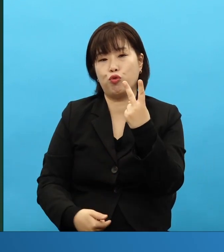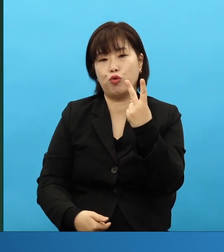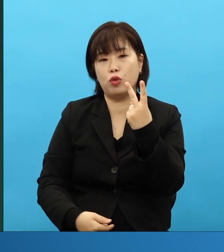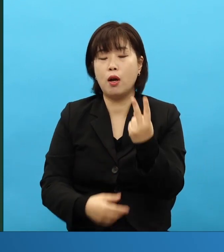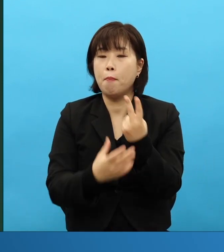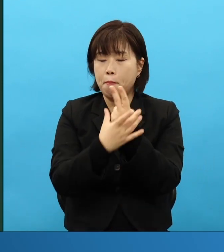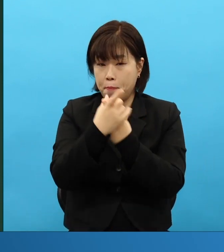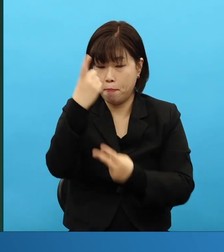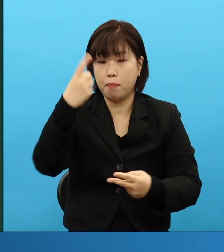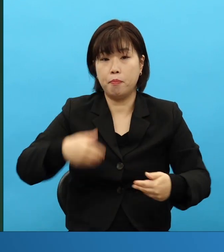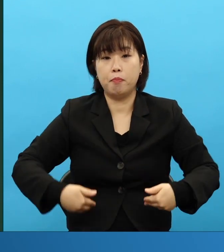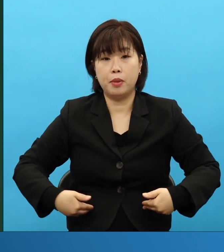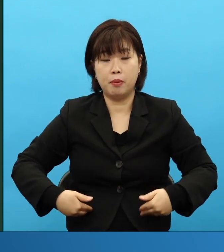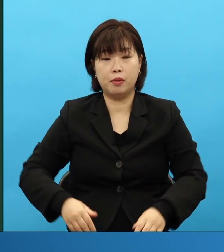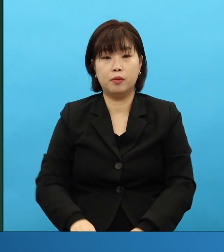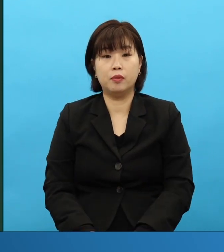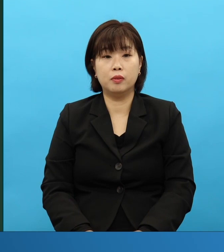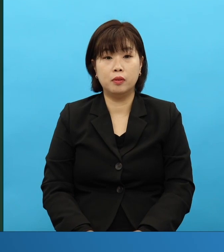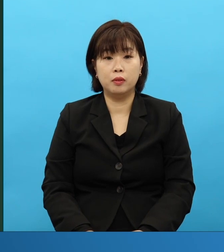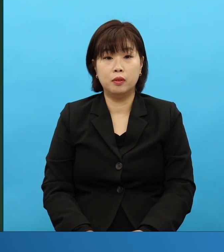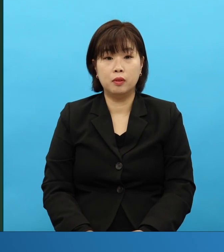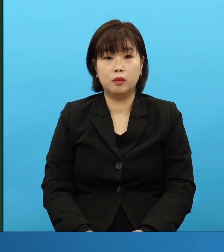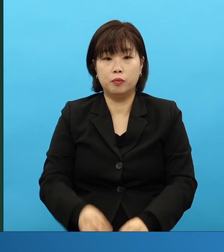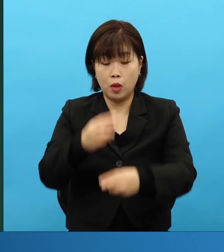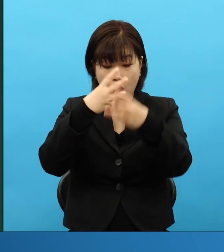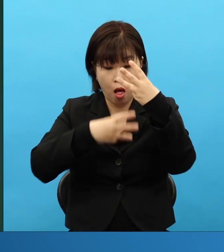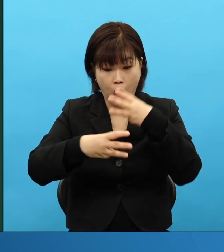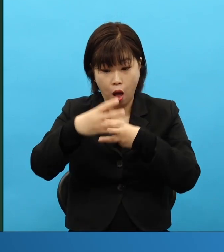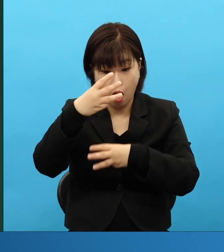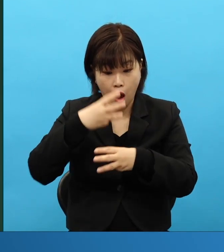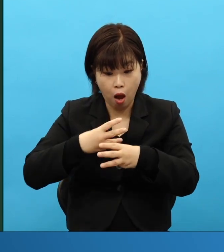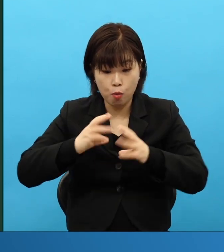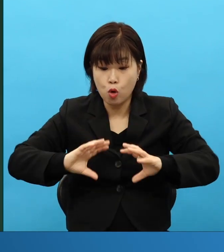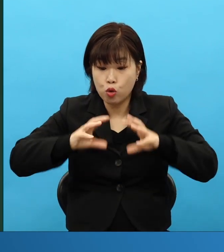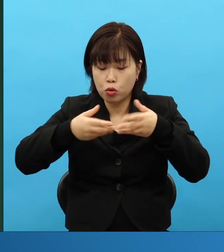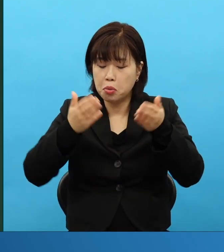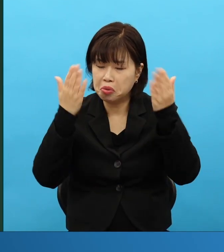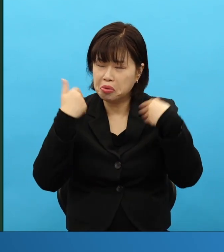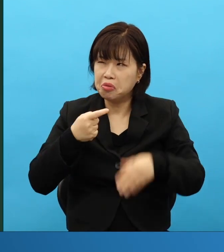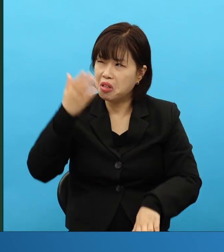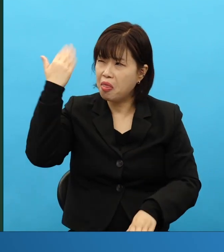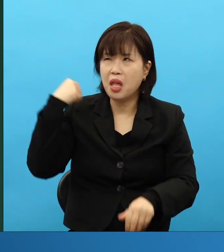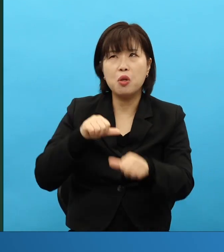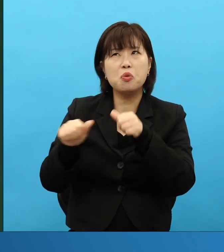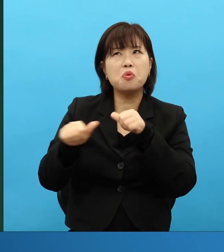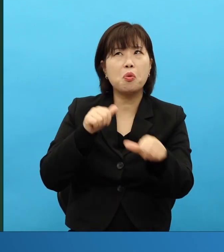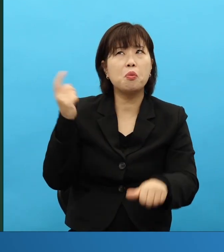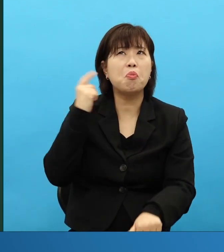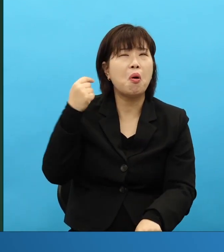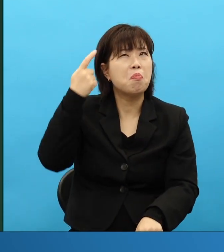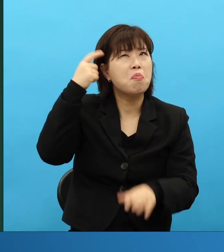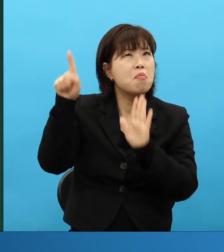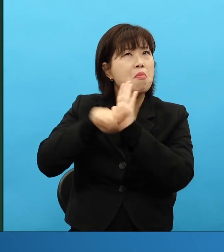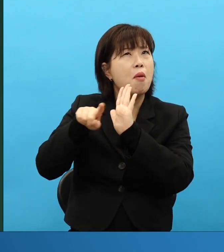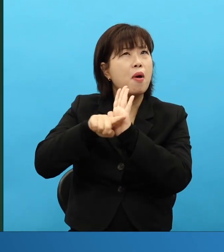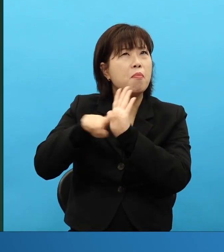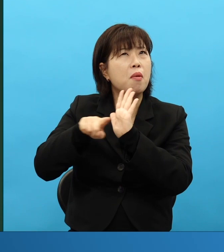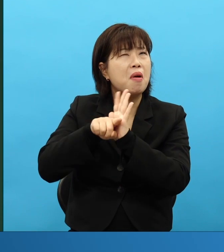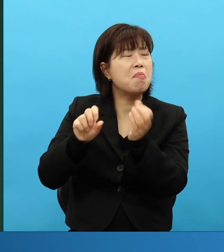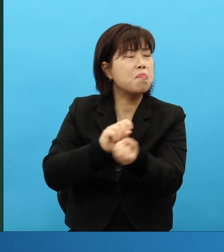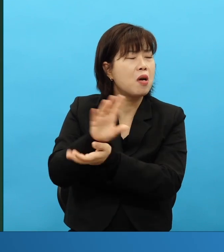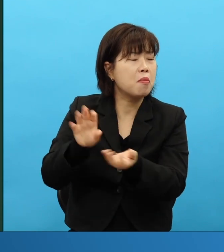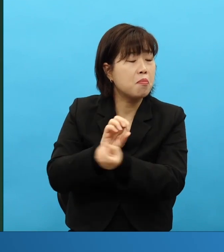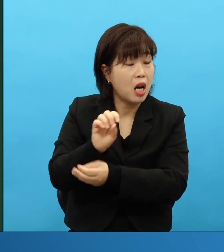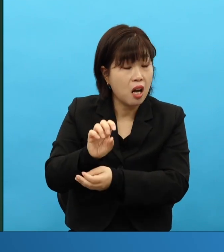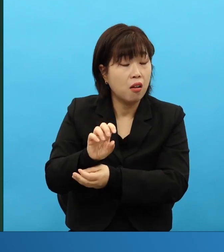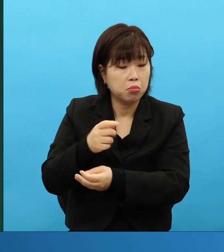문제가 많았는데 그게 아니에요. 확인해 보니까 좋은 학생들, 좋은 교사들이 너무 많아요. In the past, they were asking how come there are so many problems with RGS, but when I really confirmed, that's not